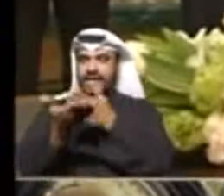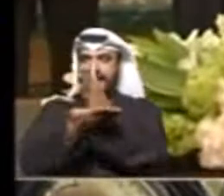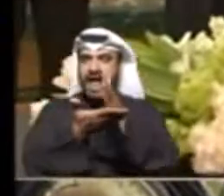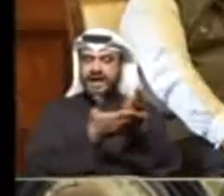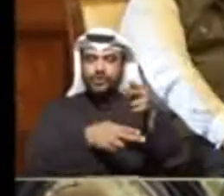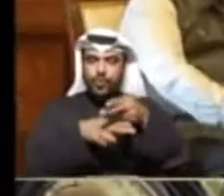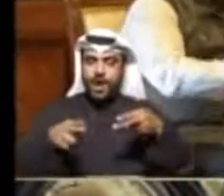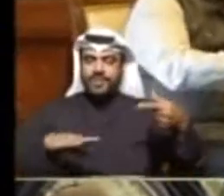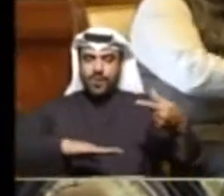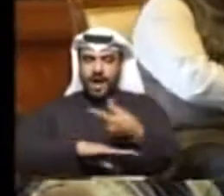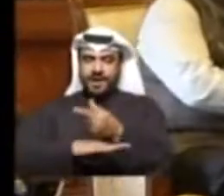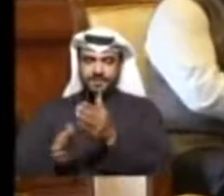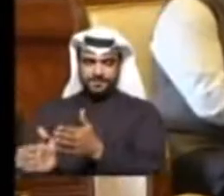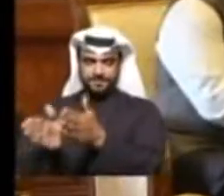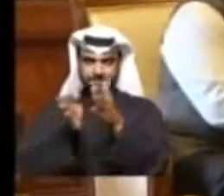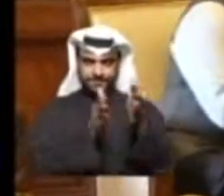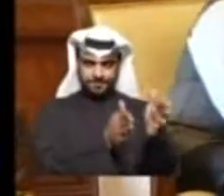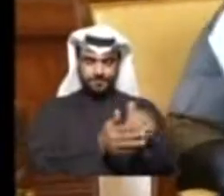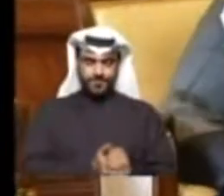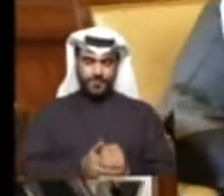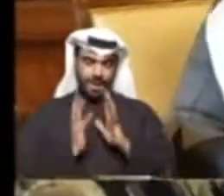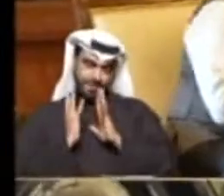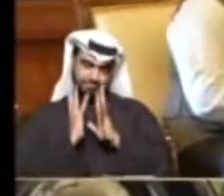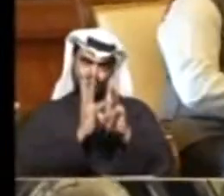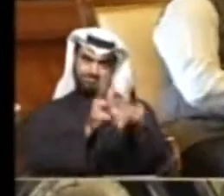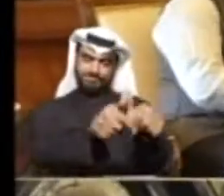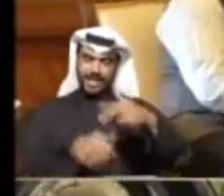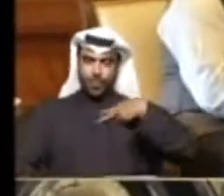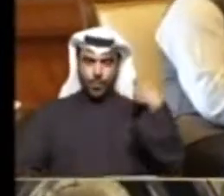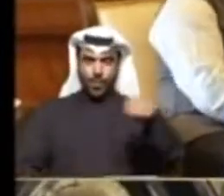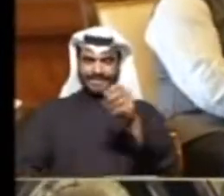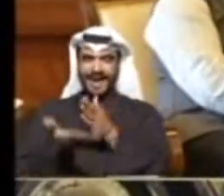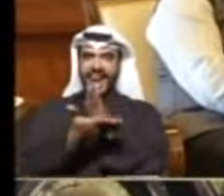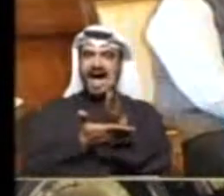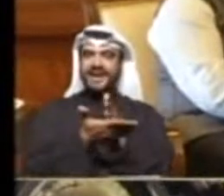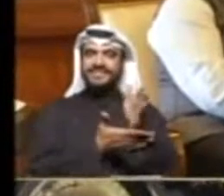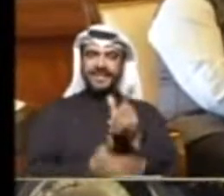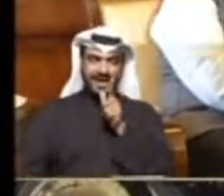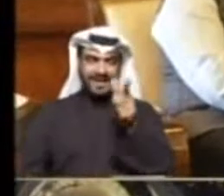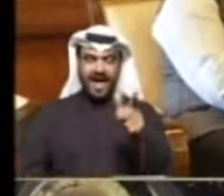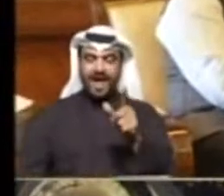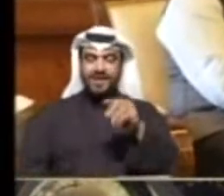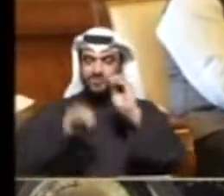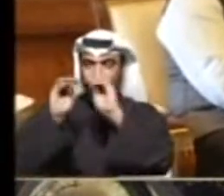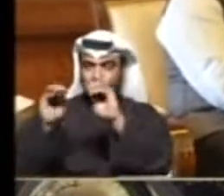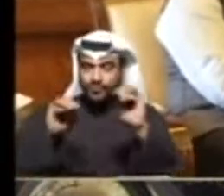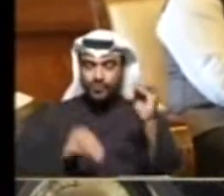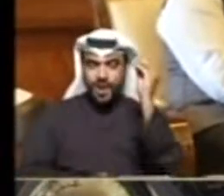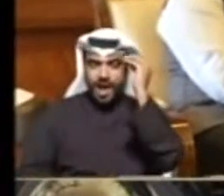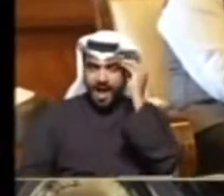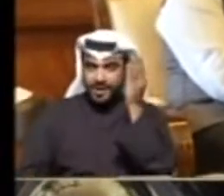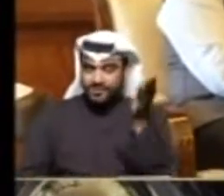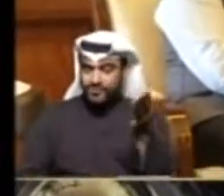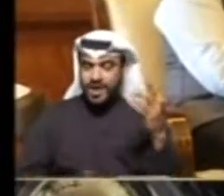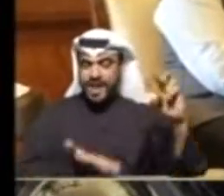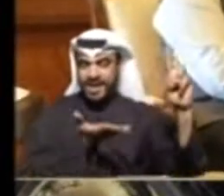البلدين. ثم أحط نائب رئيس مجلس الوزراء ووزير الخارجية الشيخ صباح خالد الحمد الصباح لمجلس الوزراء علما